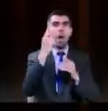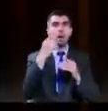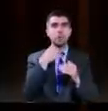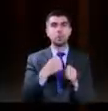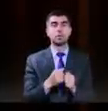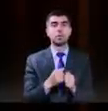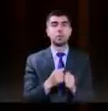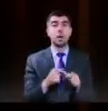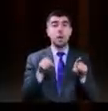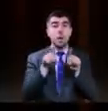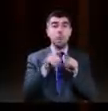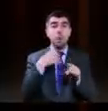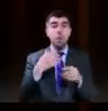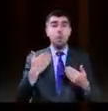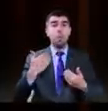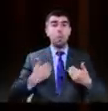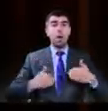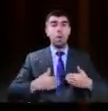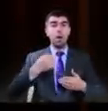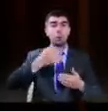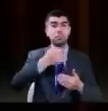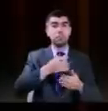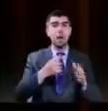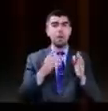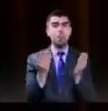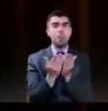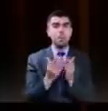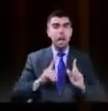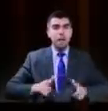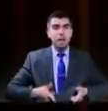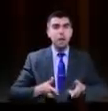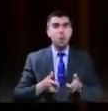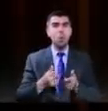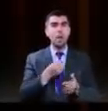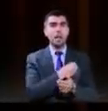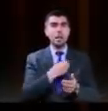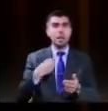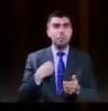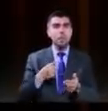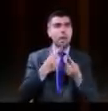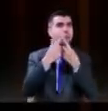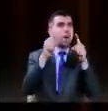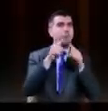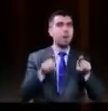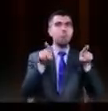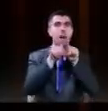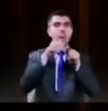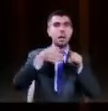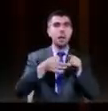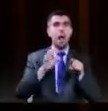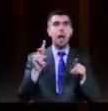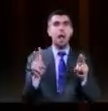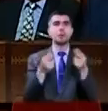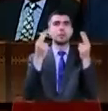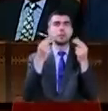الشخص ذو الاحتياجات الخاصة معني بالتعليم، معني بالصحة، معني واحد العدد ديال الأمور. تفعيل التعاقد